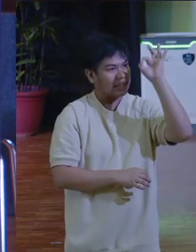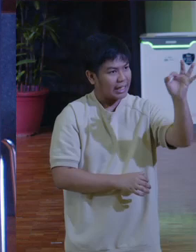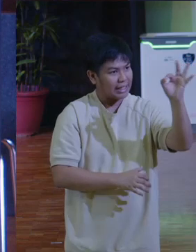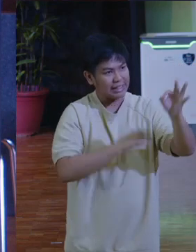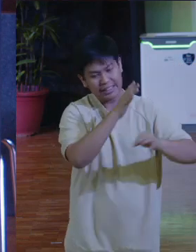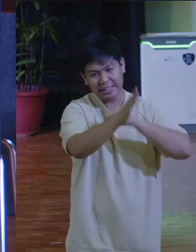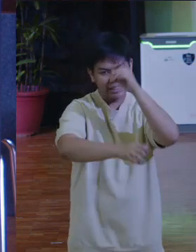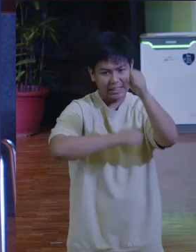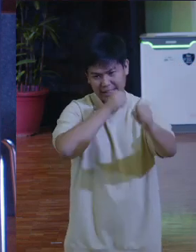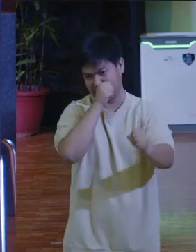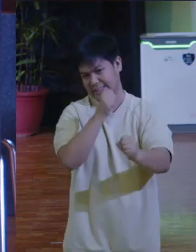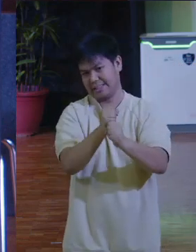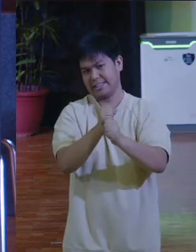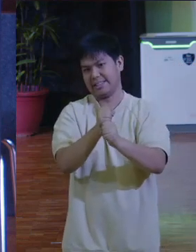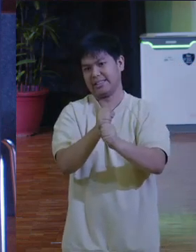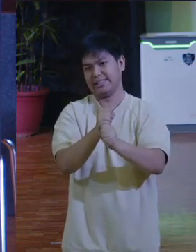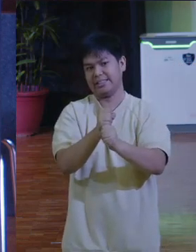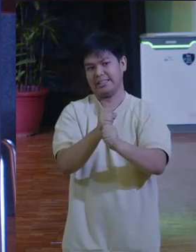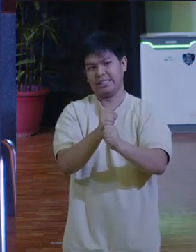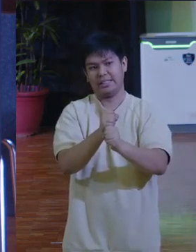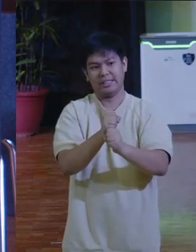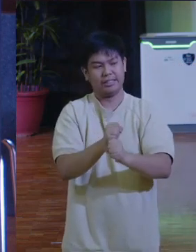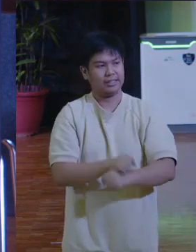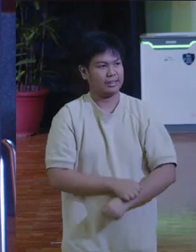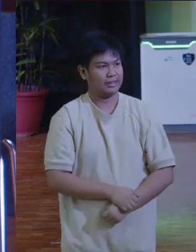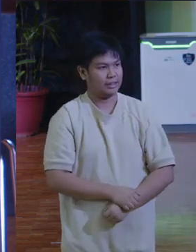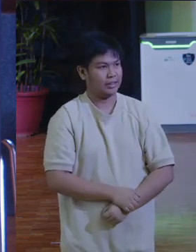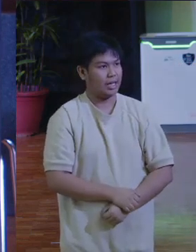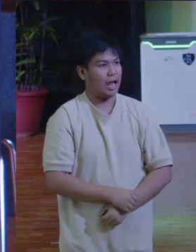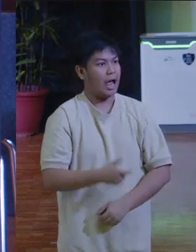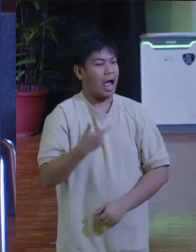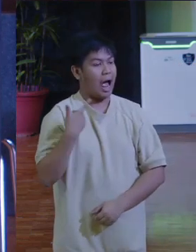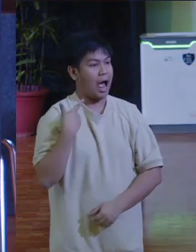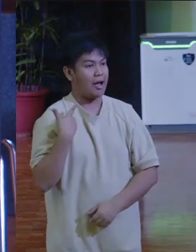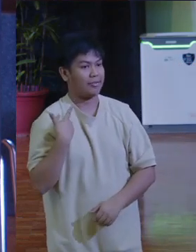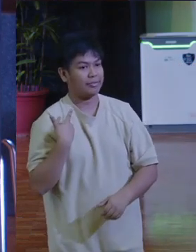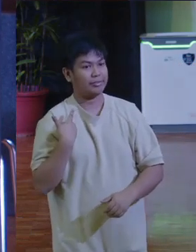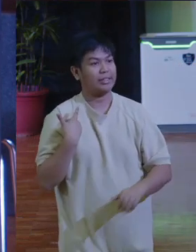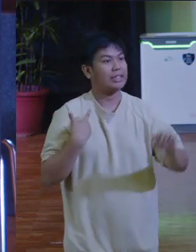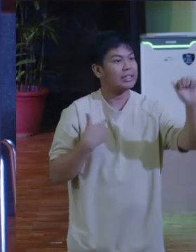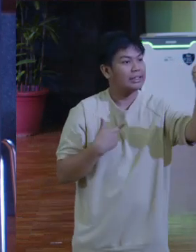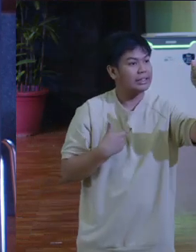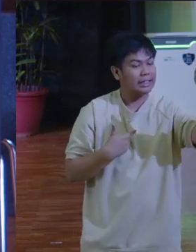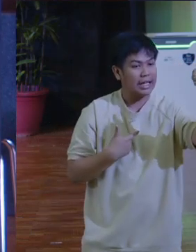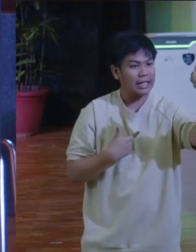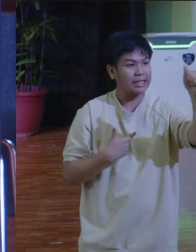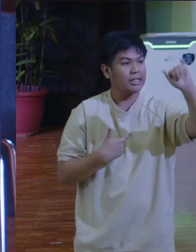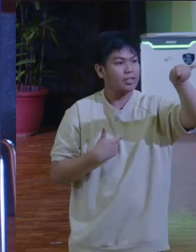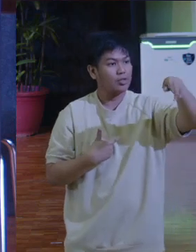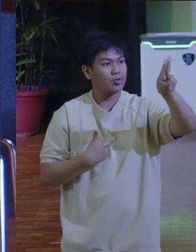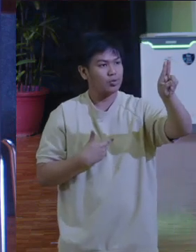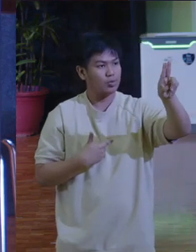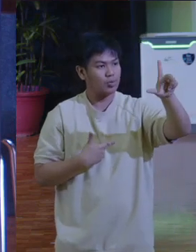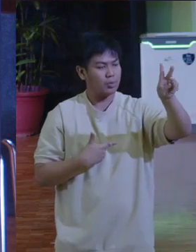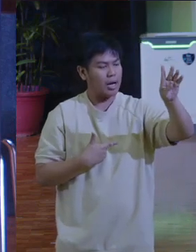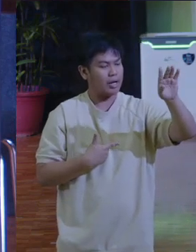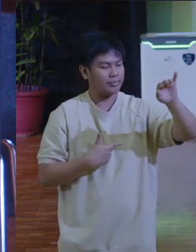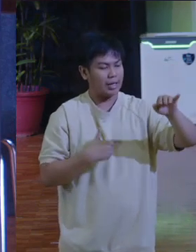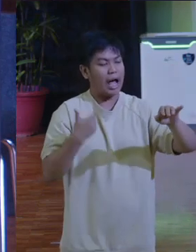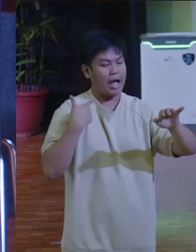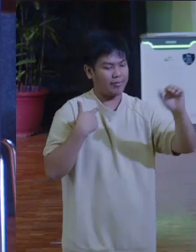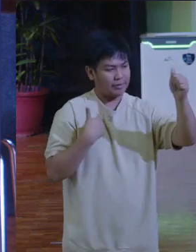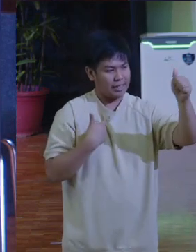years. 490 years, meron pong 10 year of the Jubilee na hindi rin nila